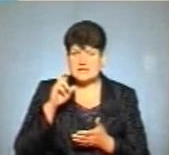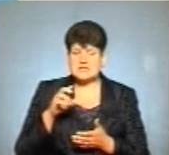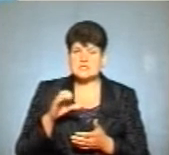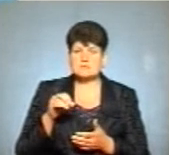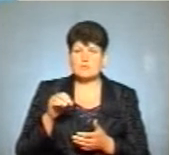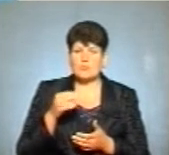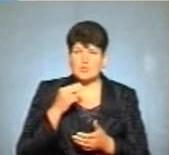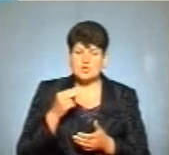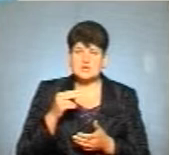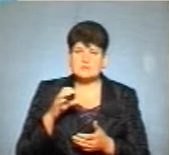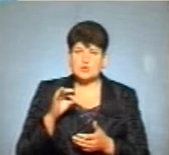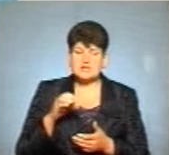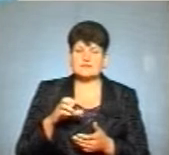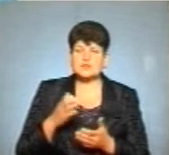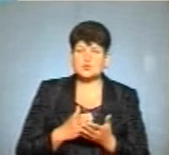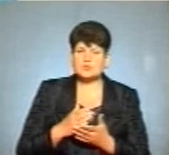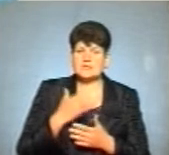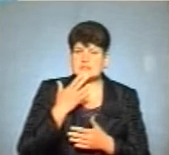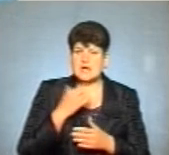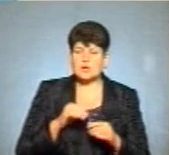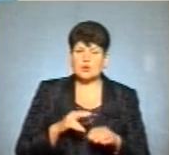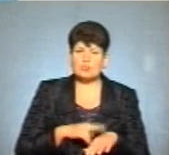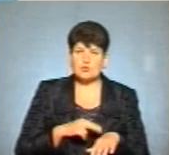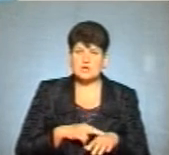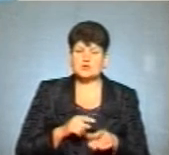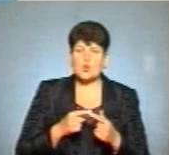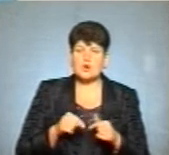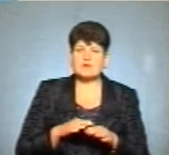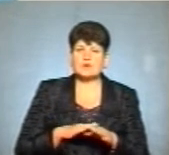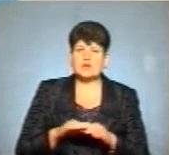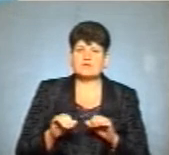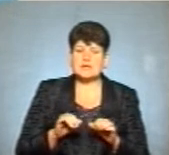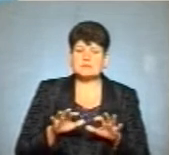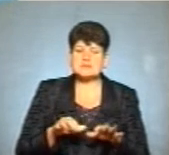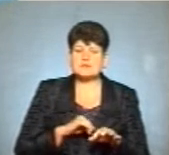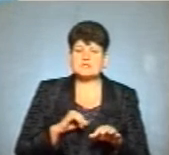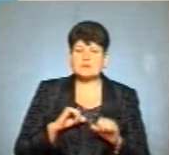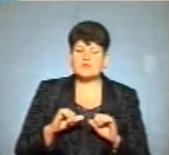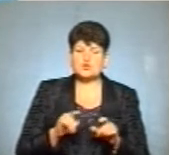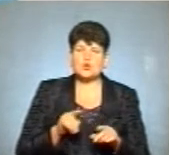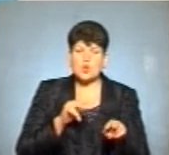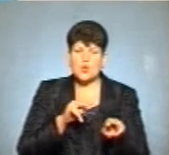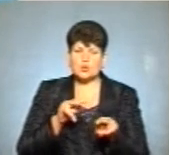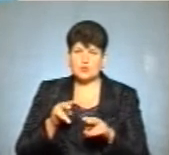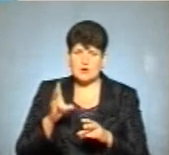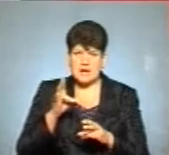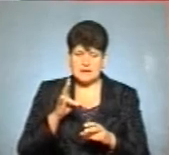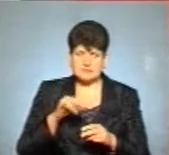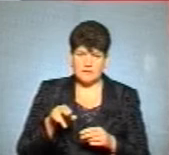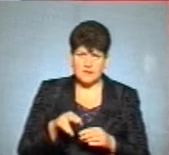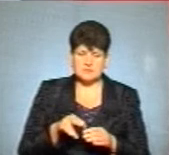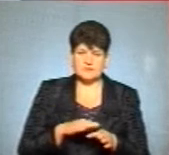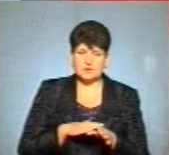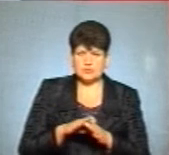Держспоживслужби, Національної поліції, органів виконавчої влади та місцевого самоврядування щодо контролю над санітарними,